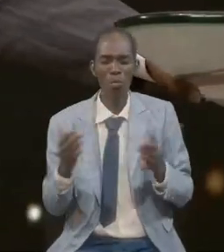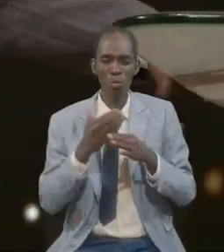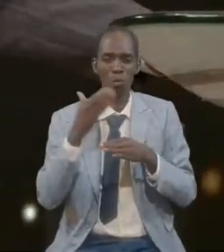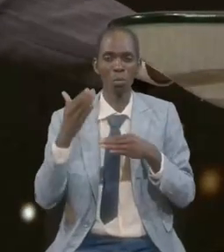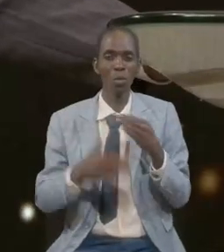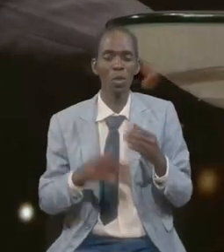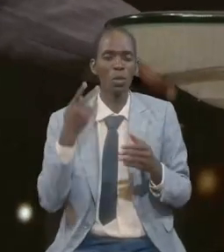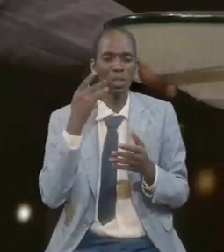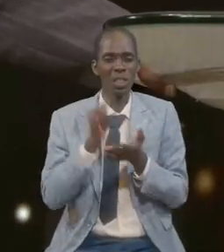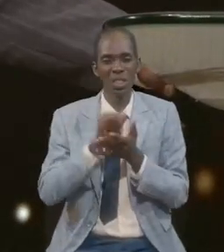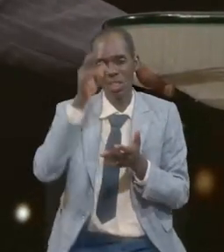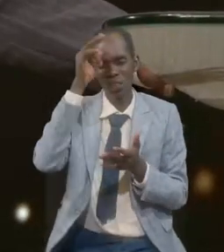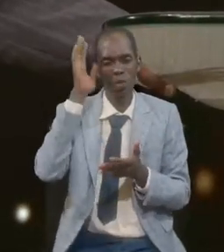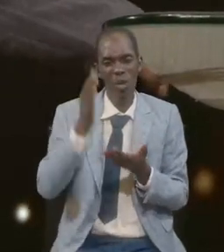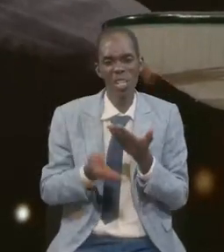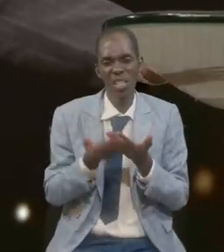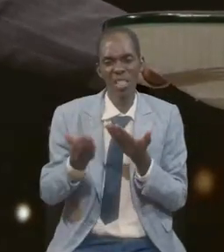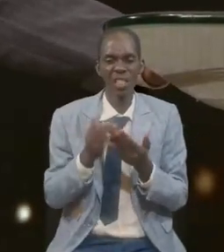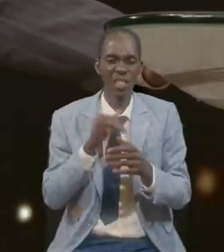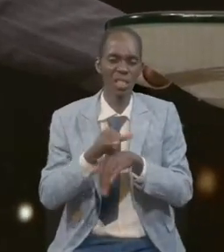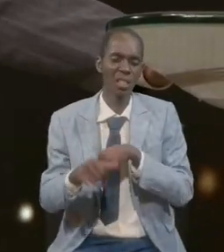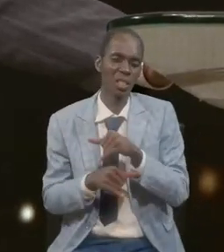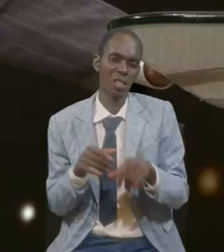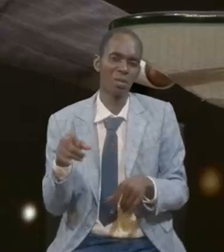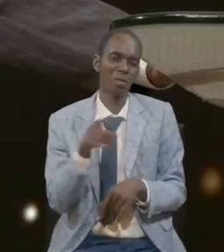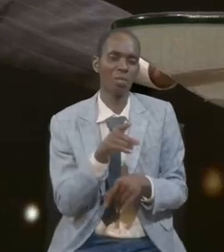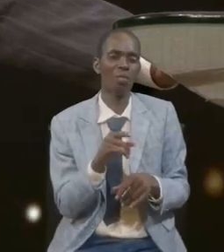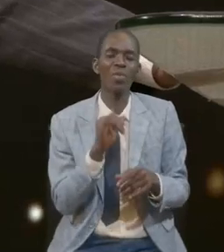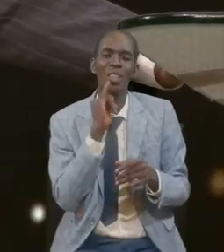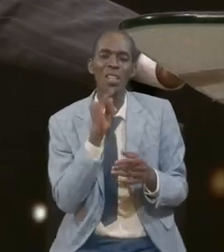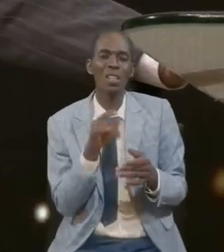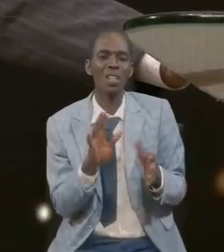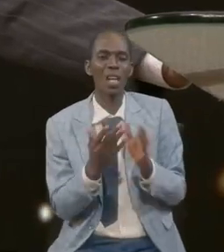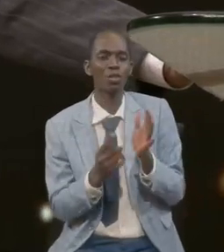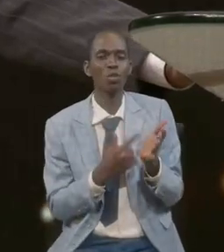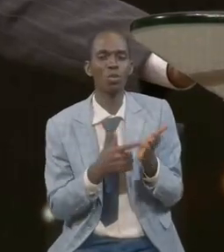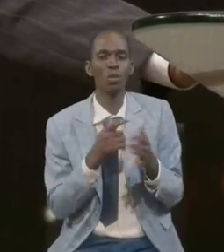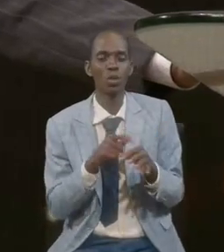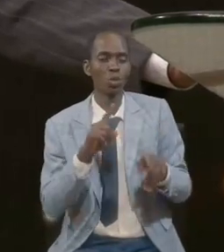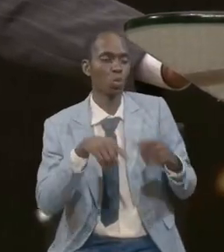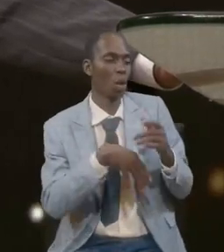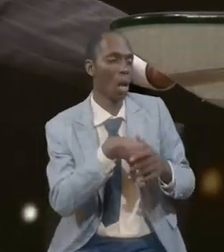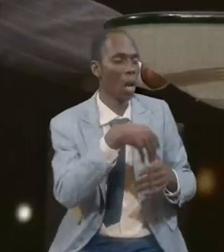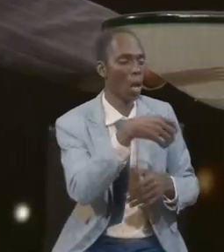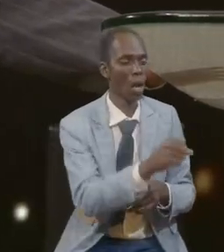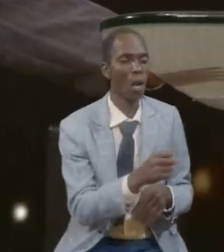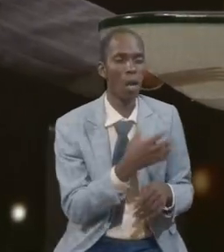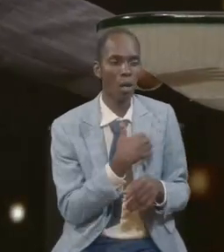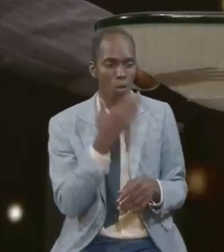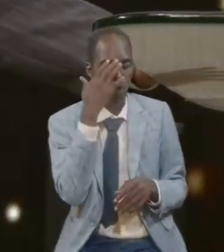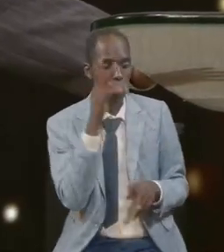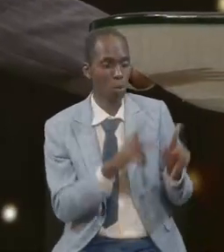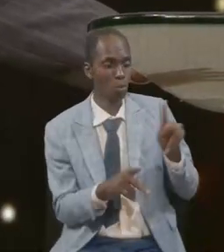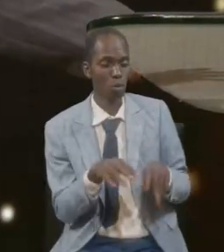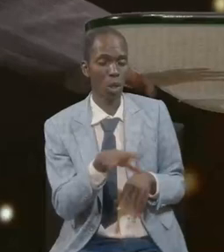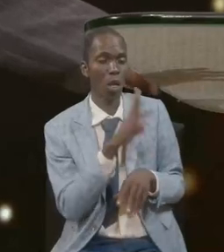séduire. C'est comme parfois vous rencontrez ces gens de dehors là-bas. Ils ne sont pas nés de nouveau, mais ils peuvent citer la